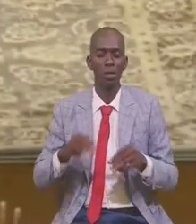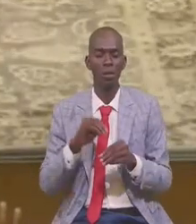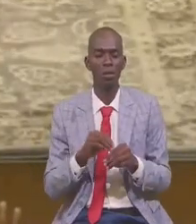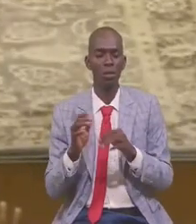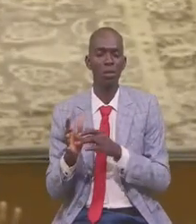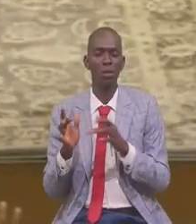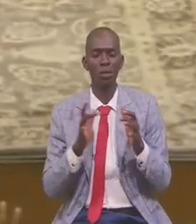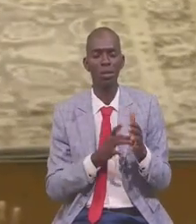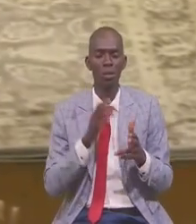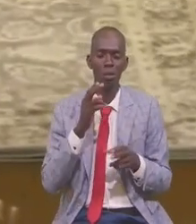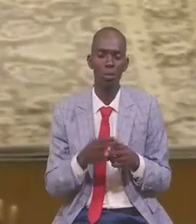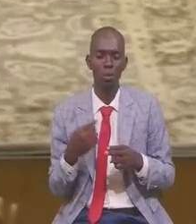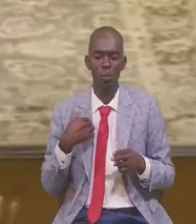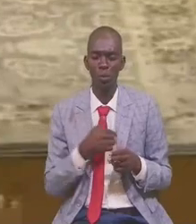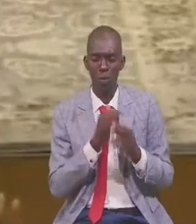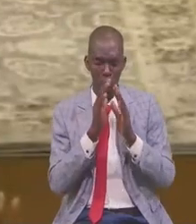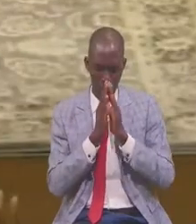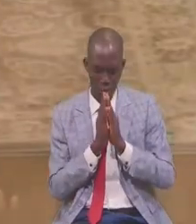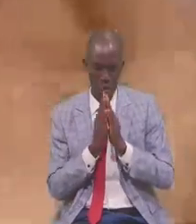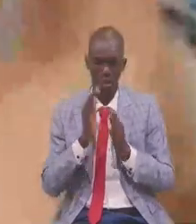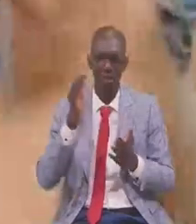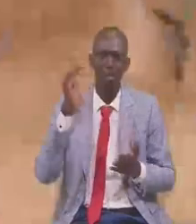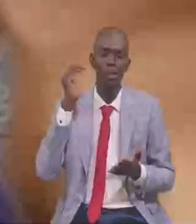nom de Jésus, nous prions.